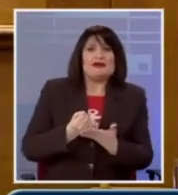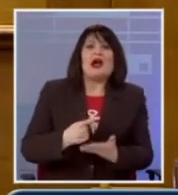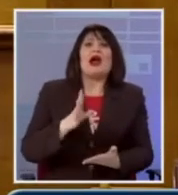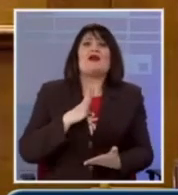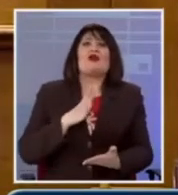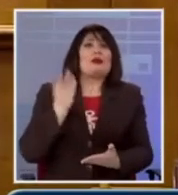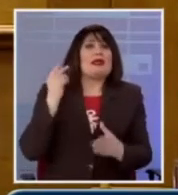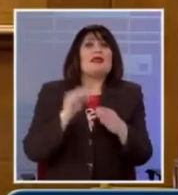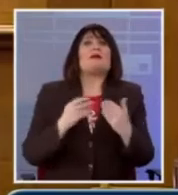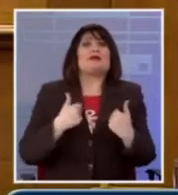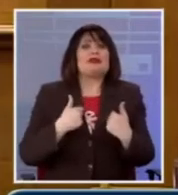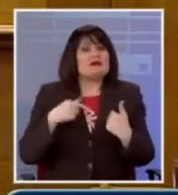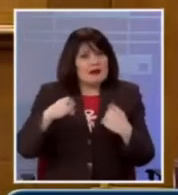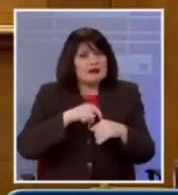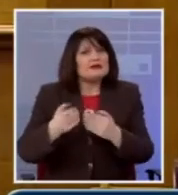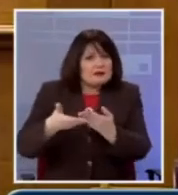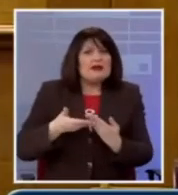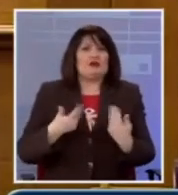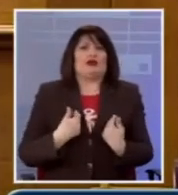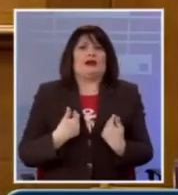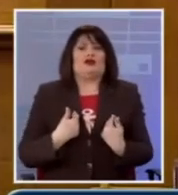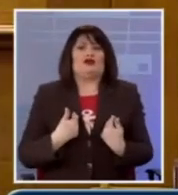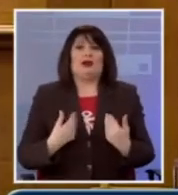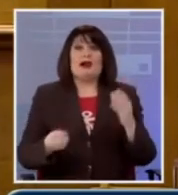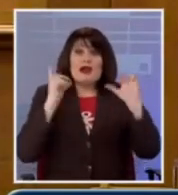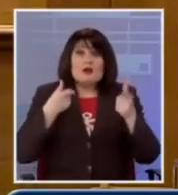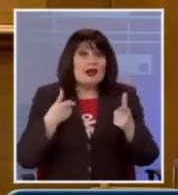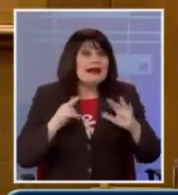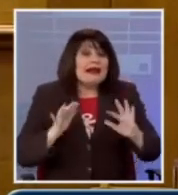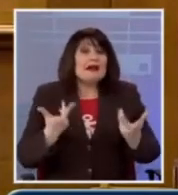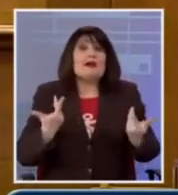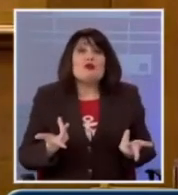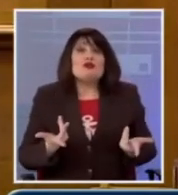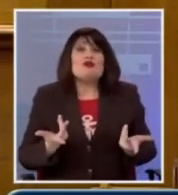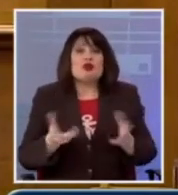που δεν μας ψήφισαν. Πώς και γιατί η Νέα Δημοκρατία κατάφερε να